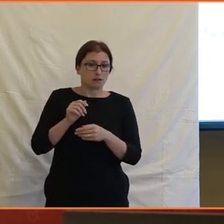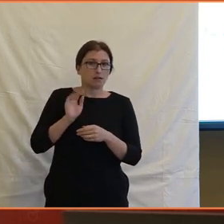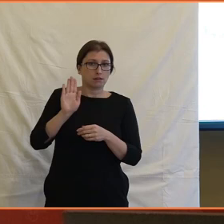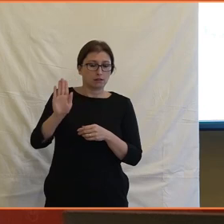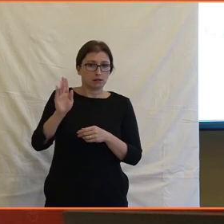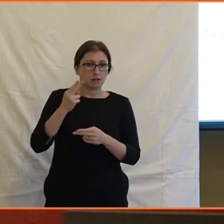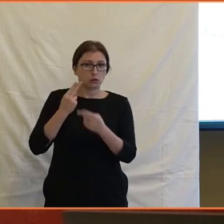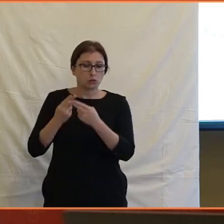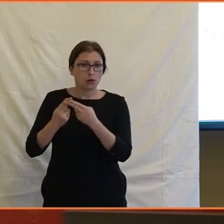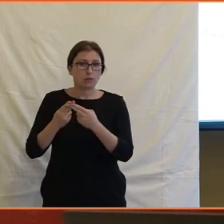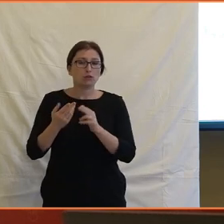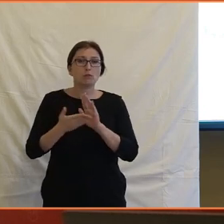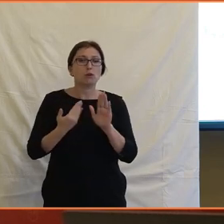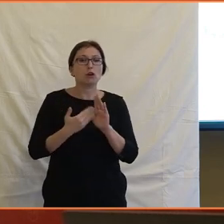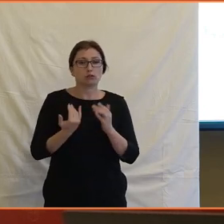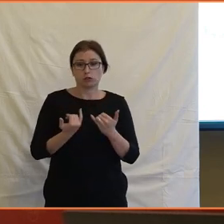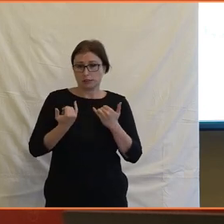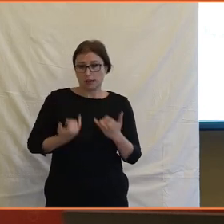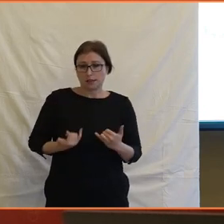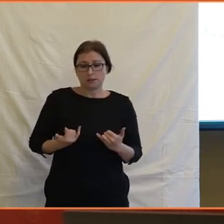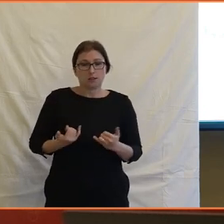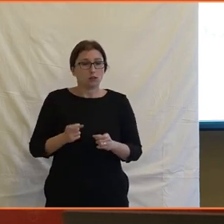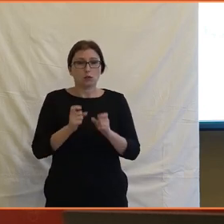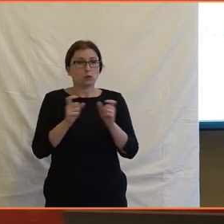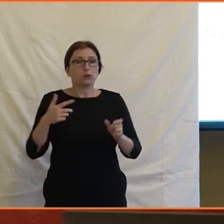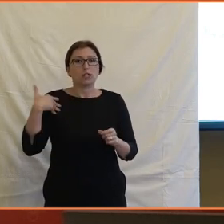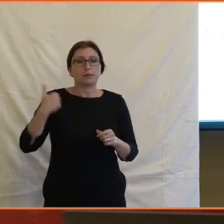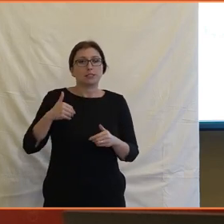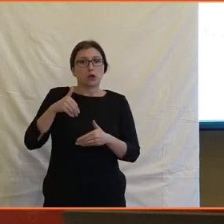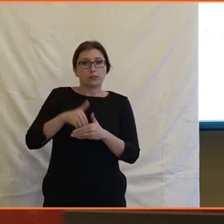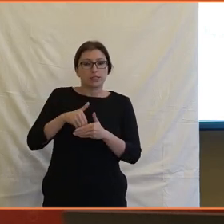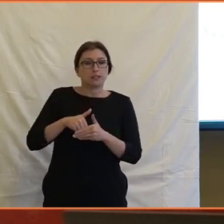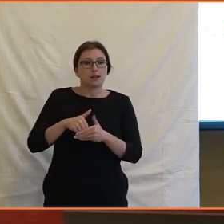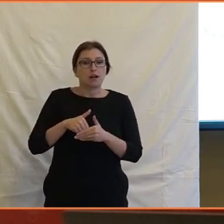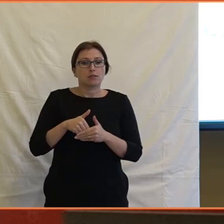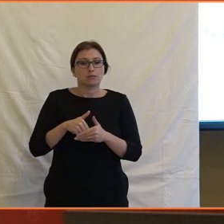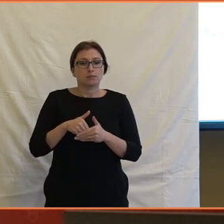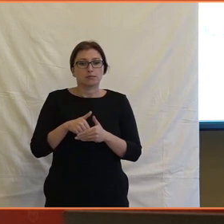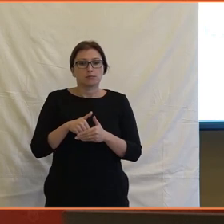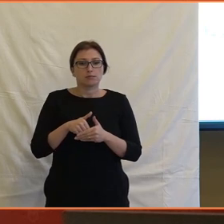A proč se to děje teď, je prostě, protože ministerstvo vnitra